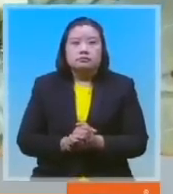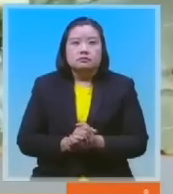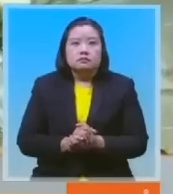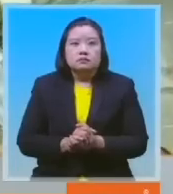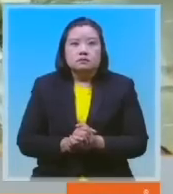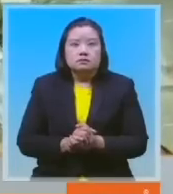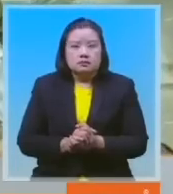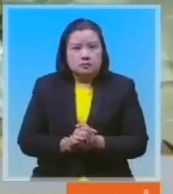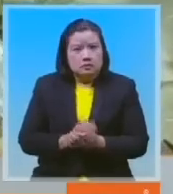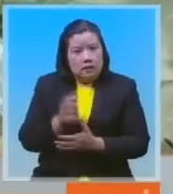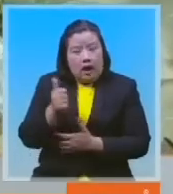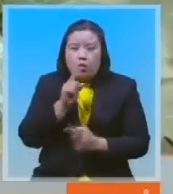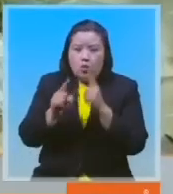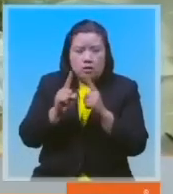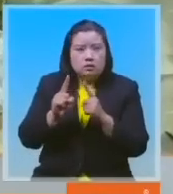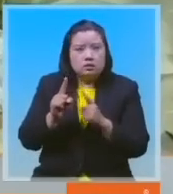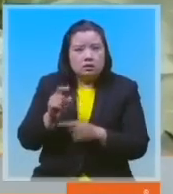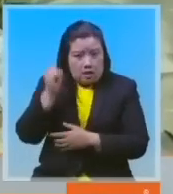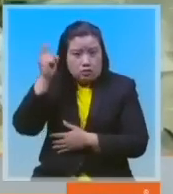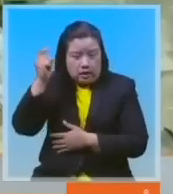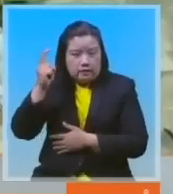การรู้เรื่องครับ